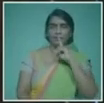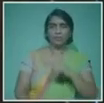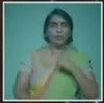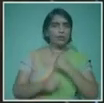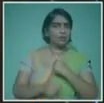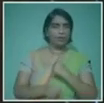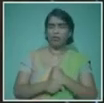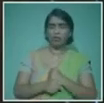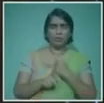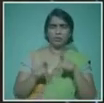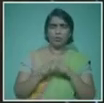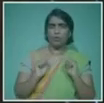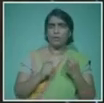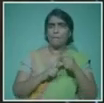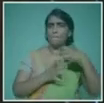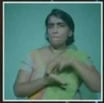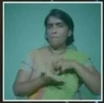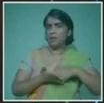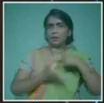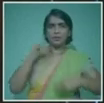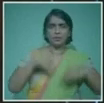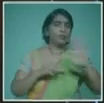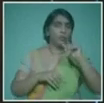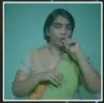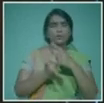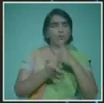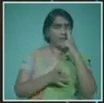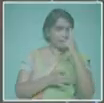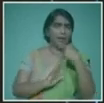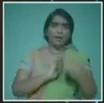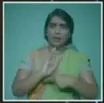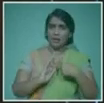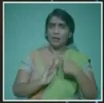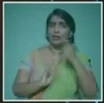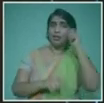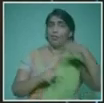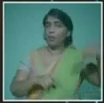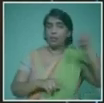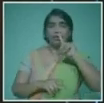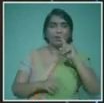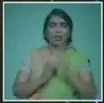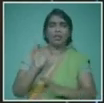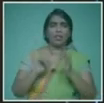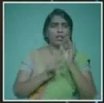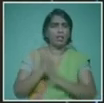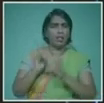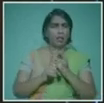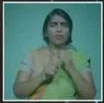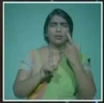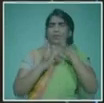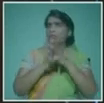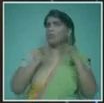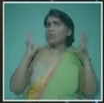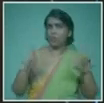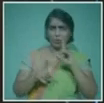ආණ්ඩුවක් ඉදිරියට කිසිම උත්සාහයක් නැහැ පළාත් පාලන ඡන්දකල් දාන්න. අපිට ඕනේ නියමිත දිනයක් තියන්න. රටේ මාජනතාව කියනවා මේ මන්ත්‍රීවරු වැඩි කියලා, මේ කොට්ටාස වැඩි